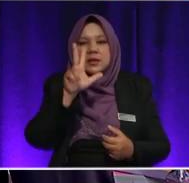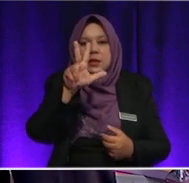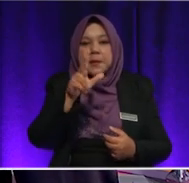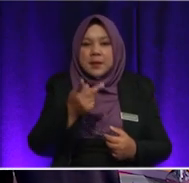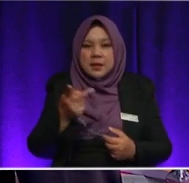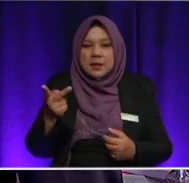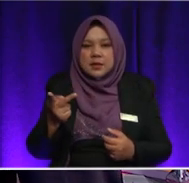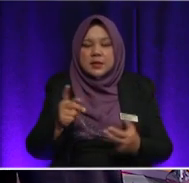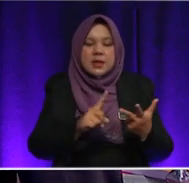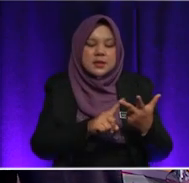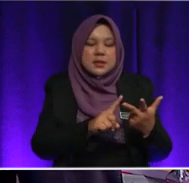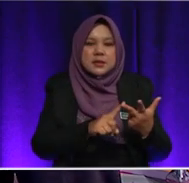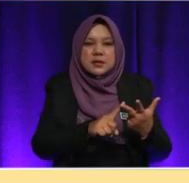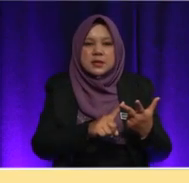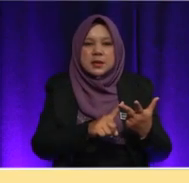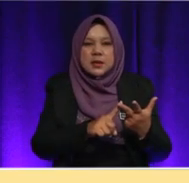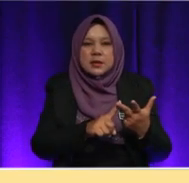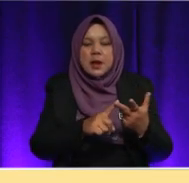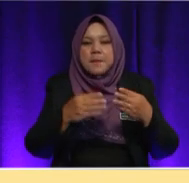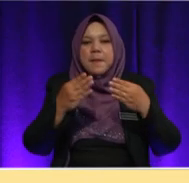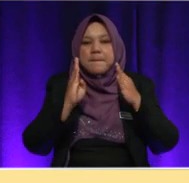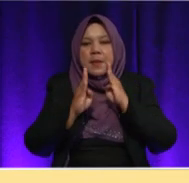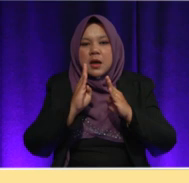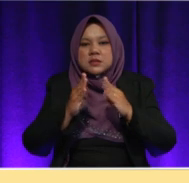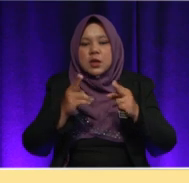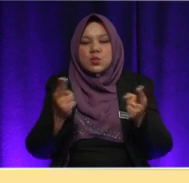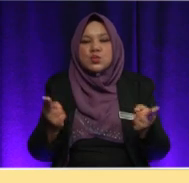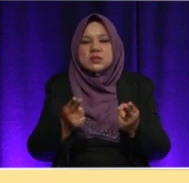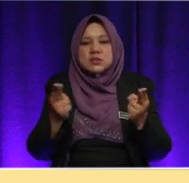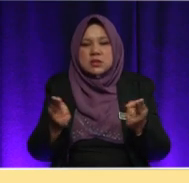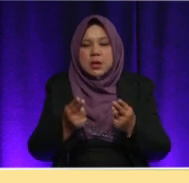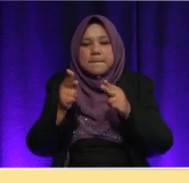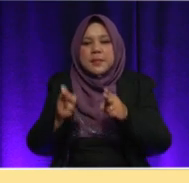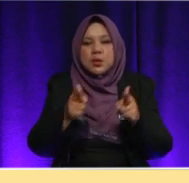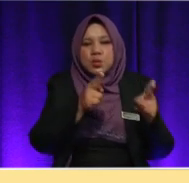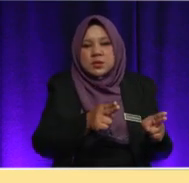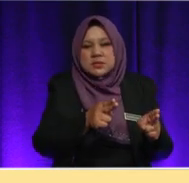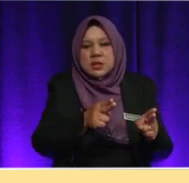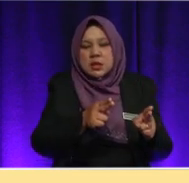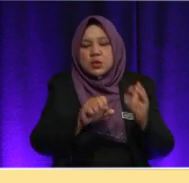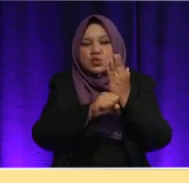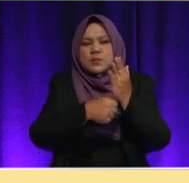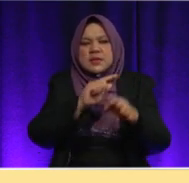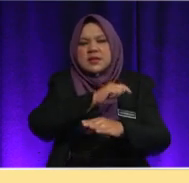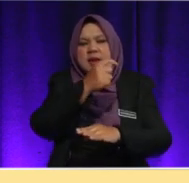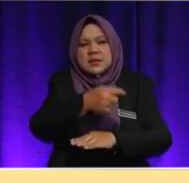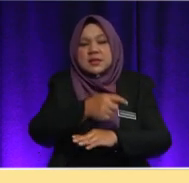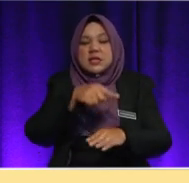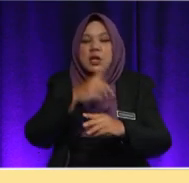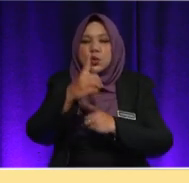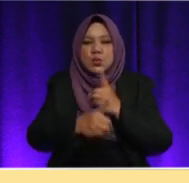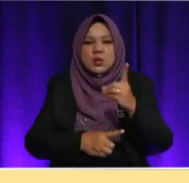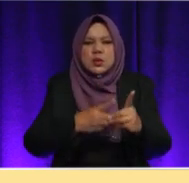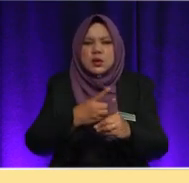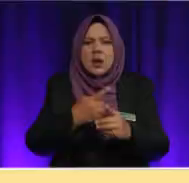dan terakhir adalah membahaskan pengurusan sumber tenaga di dunia yang